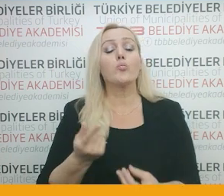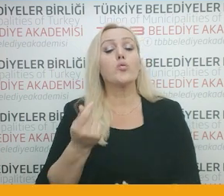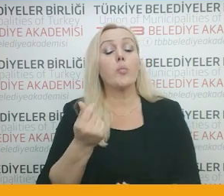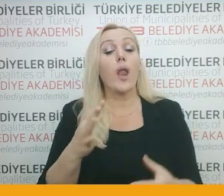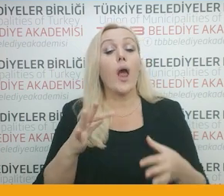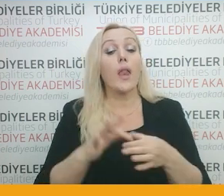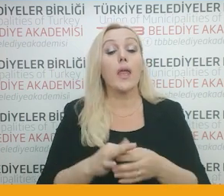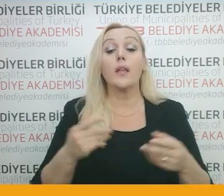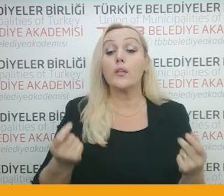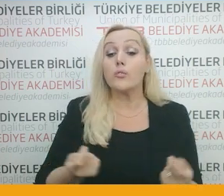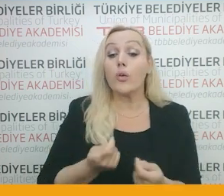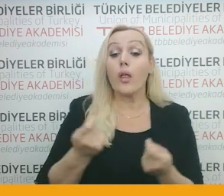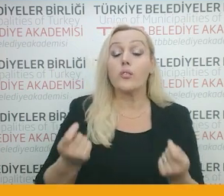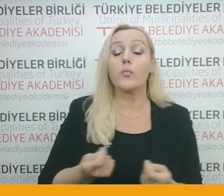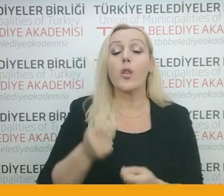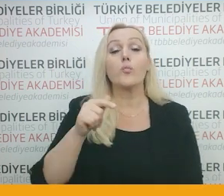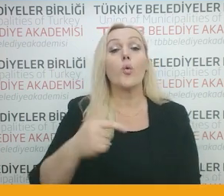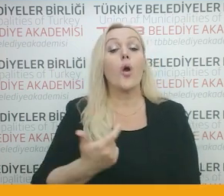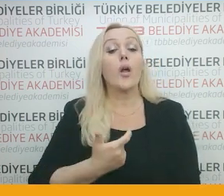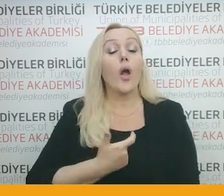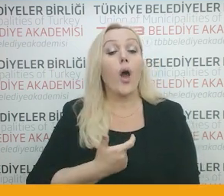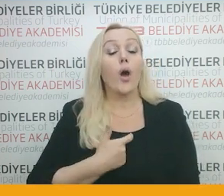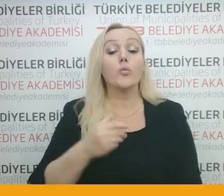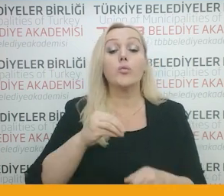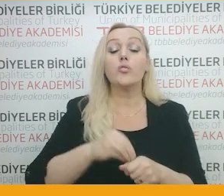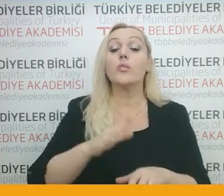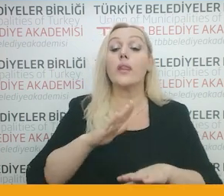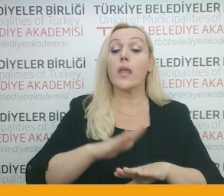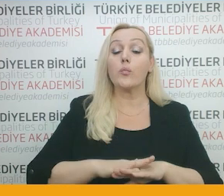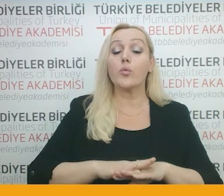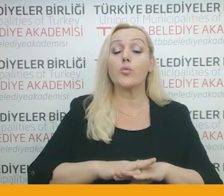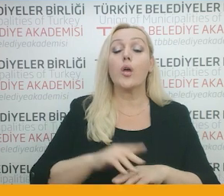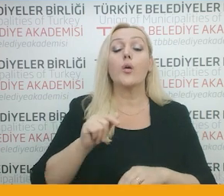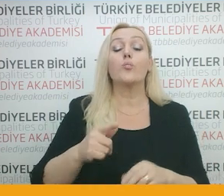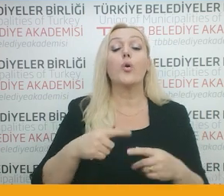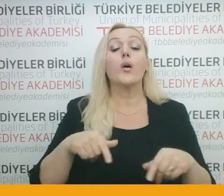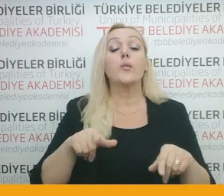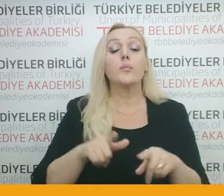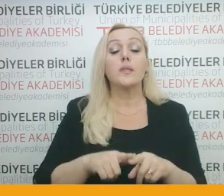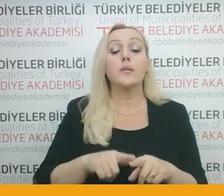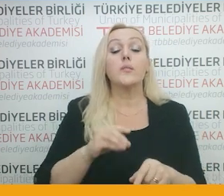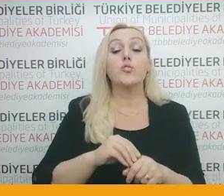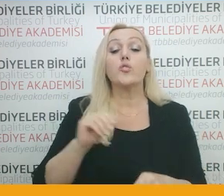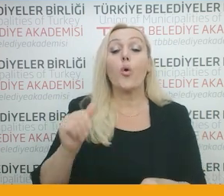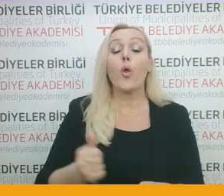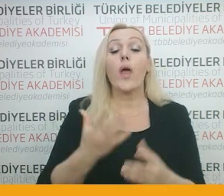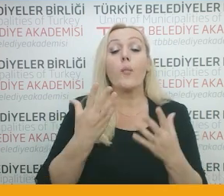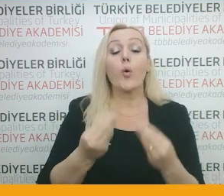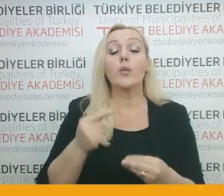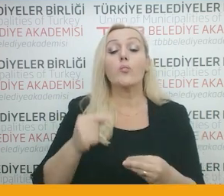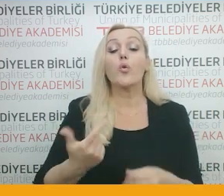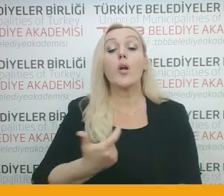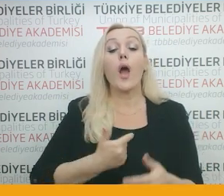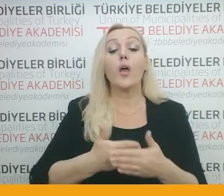ve işlemleri bu kanun çerçevesinde yürütebiliyoruz. Bu bizim temel çerçevemiz olduğu için bunun dışına hiçbir